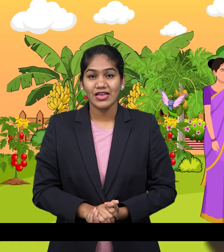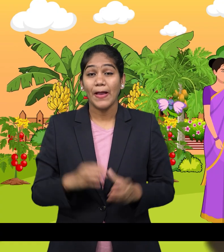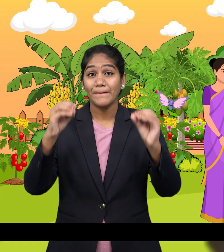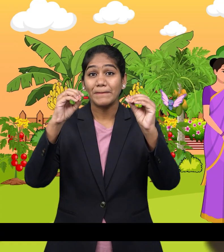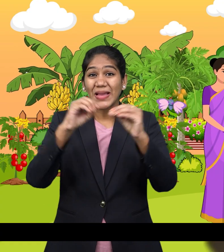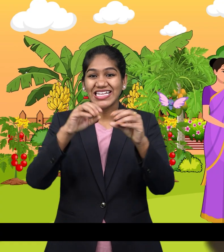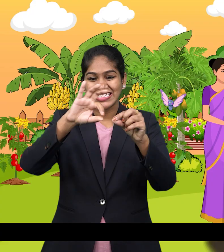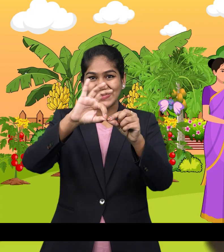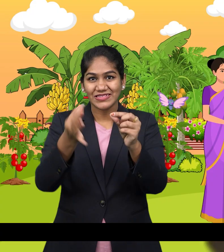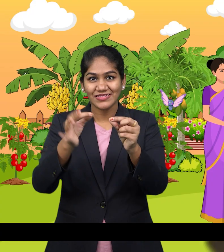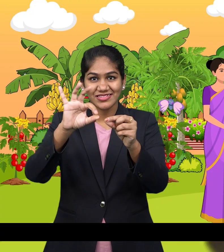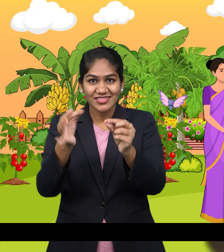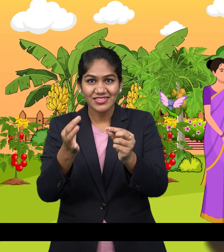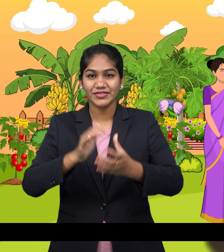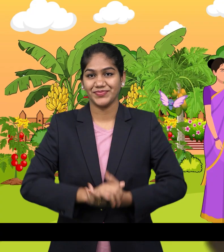बीन्स,